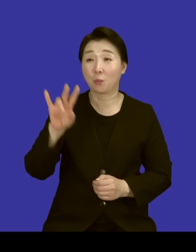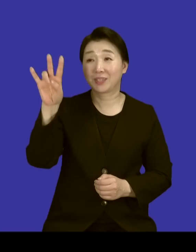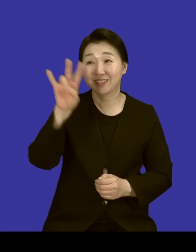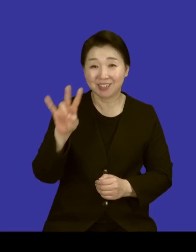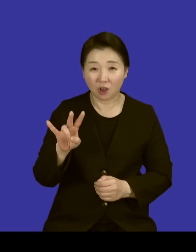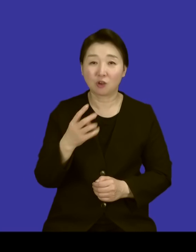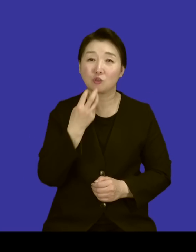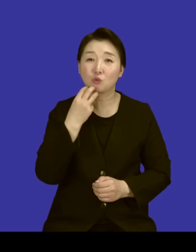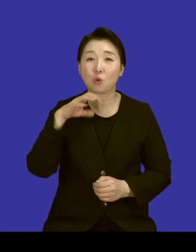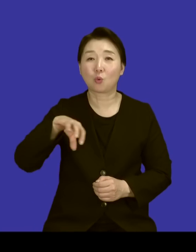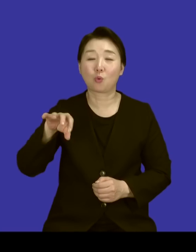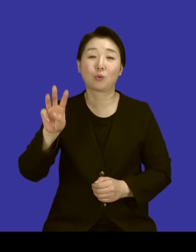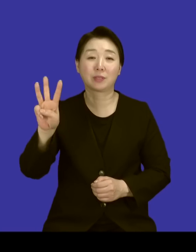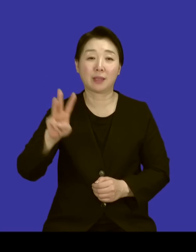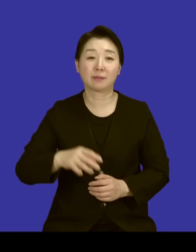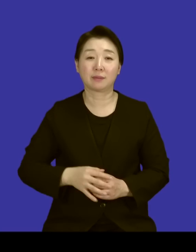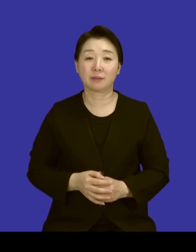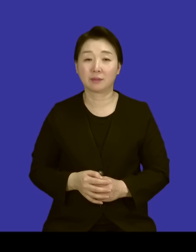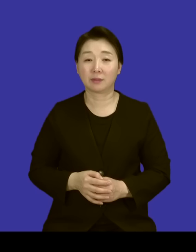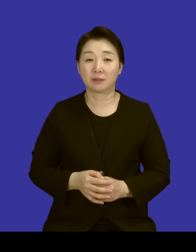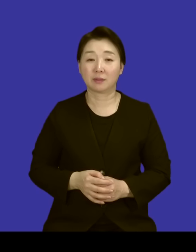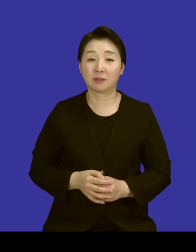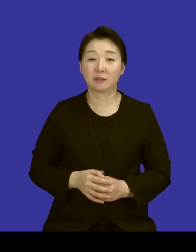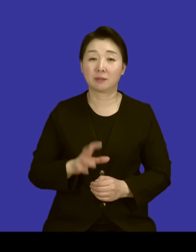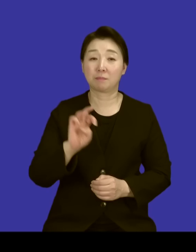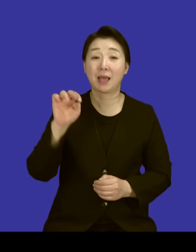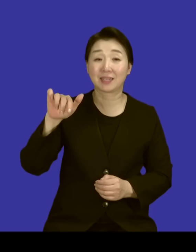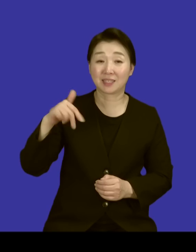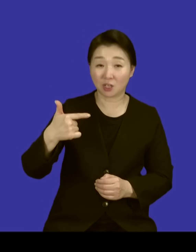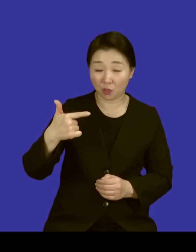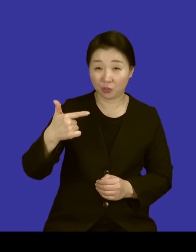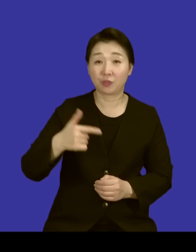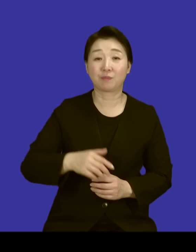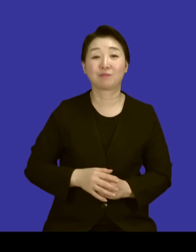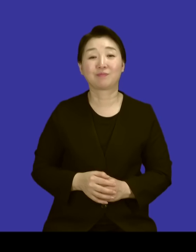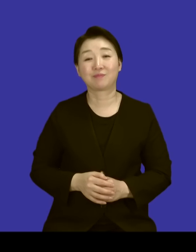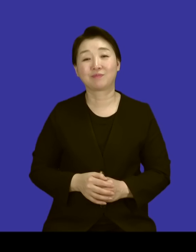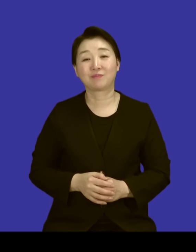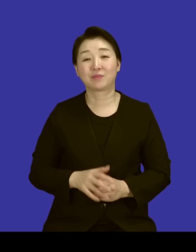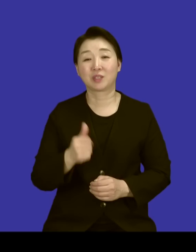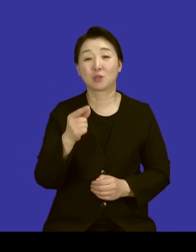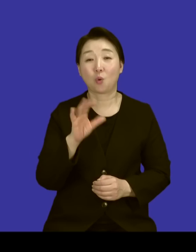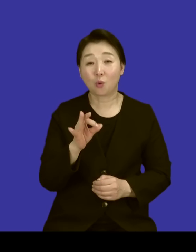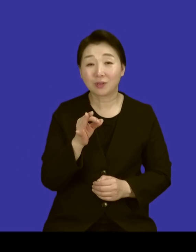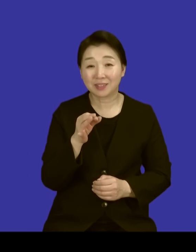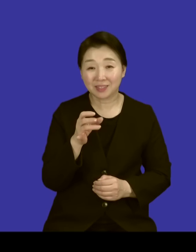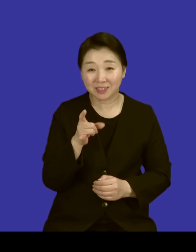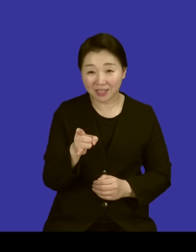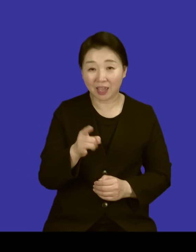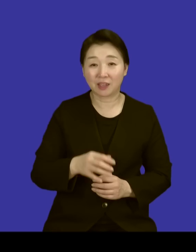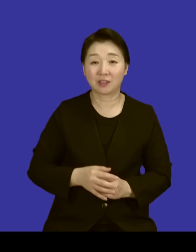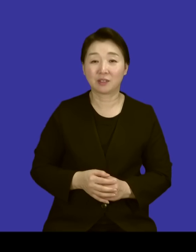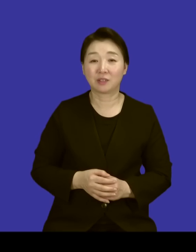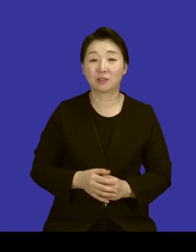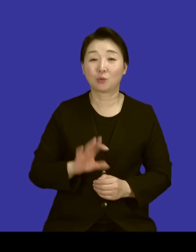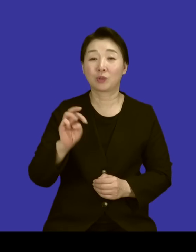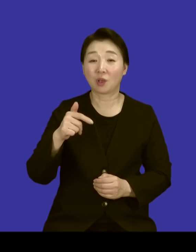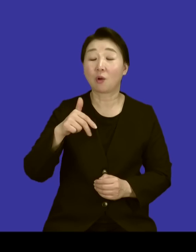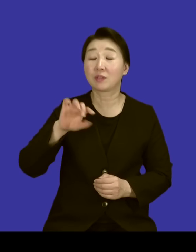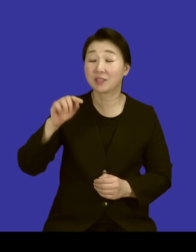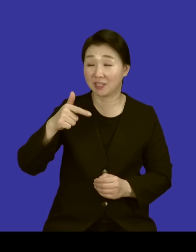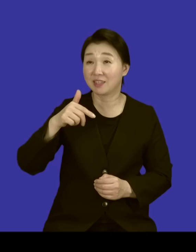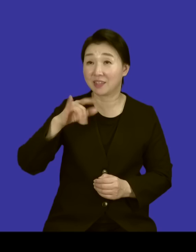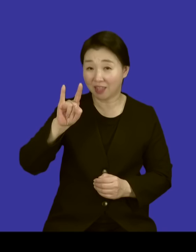그리고 서울에 3곳. 서울에 어디 있어요 지금? 마천에 하나, 마천시장 안에 하나 있고 마천시장에. 홍제동에 하나 있어요. 홍제동. 예. 저희 연신내고. 연신내고. 그리고